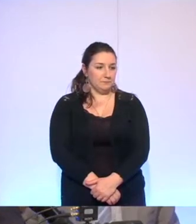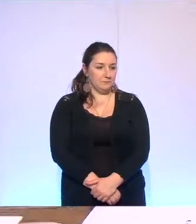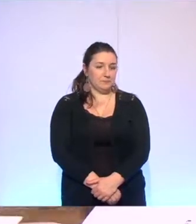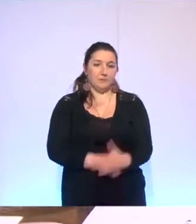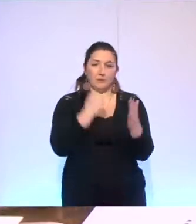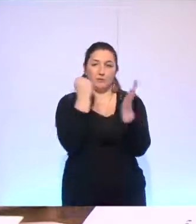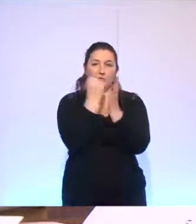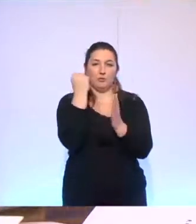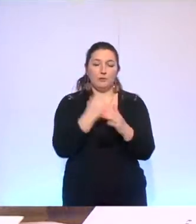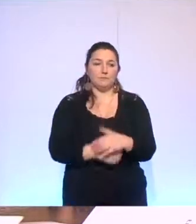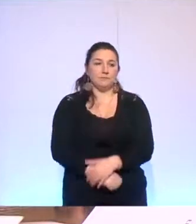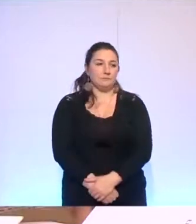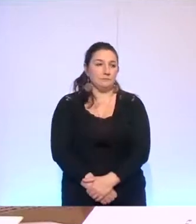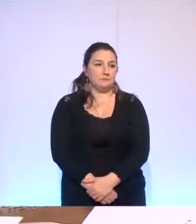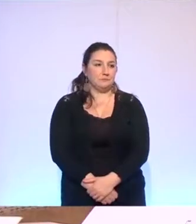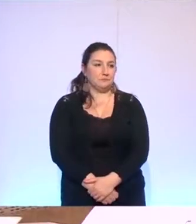Pour.